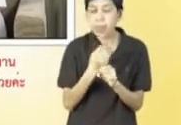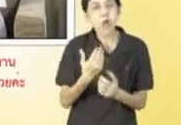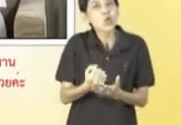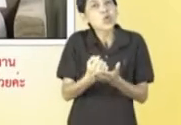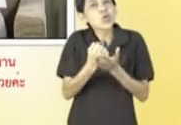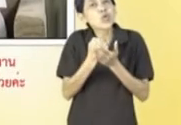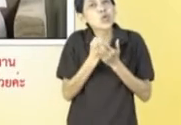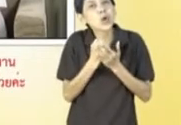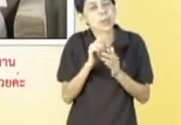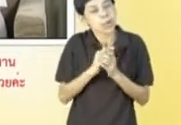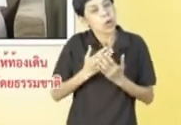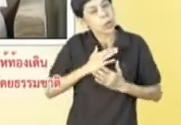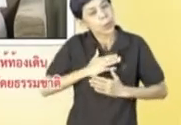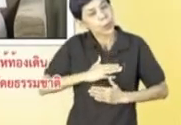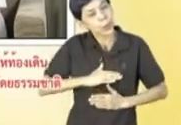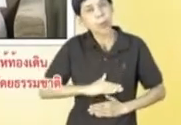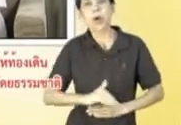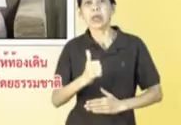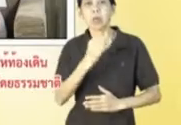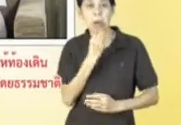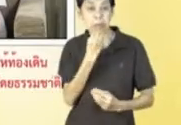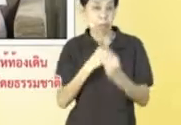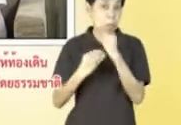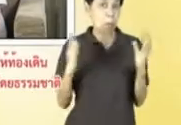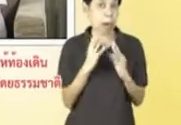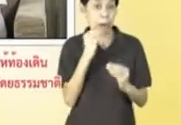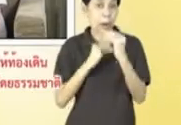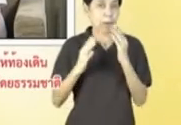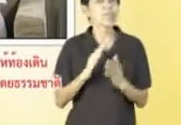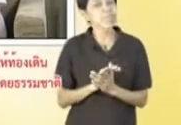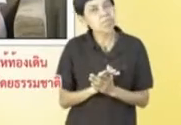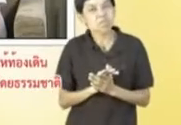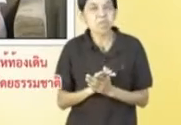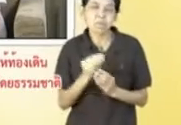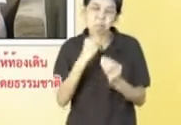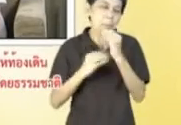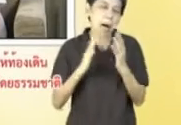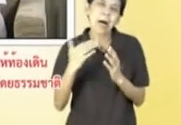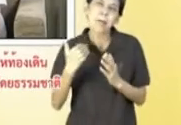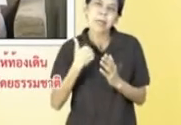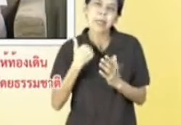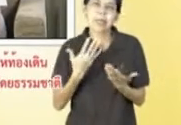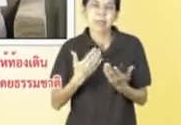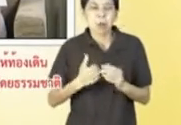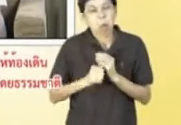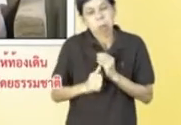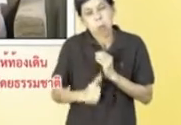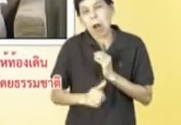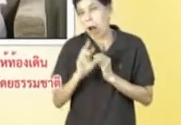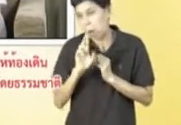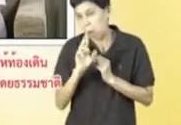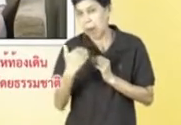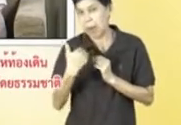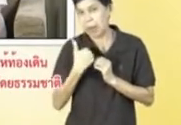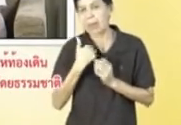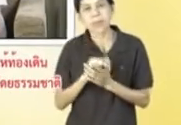ะช่วยระบายด้วยค่ะแต่ถ้าหากทานมากไปนะคะอาจจะทำให้ท้องเดินเล็กน้อยนะคะเพ